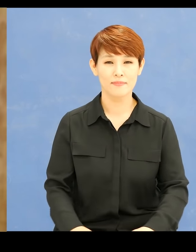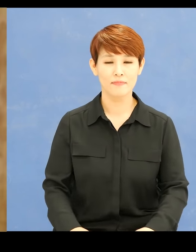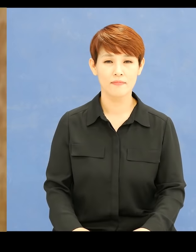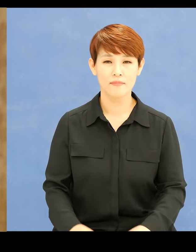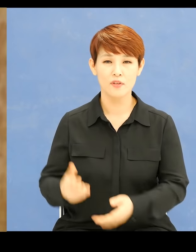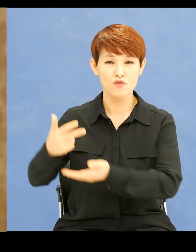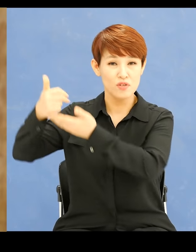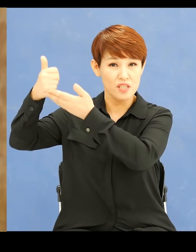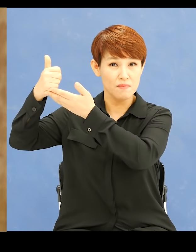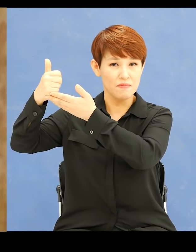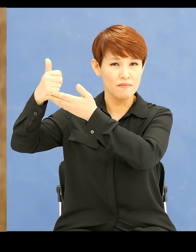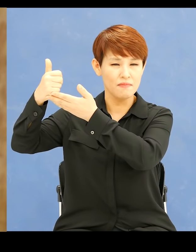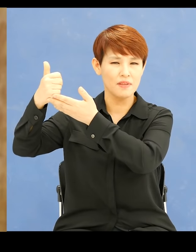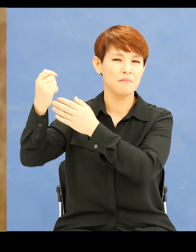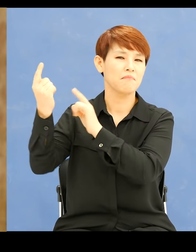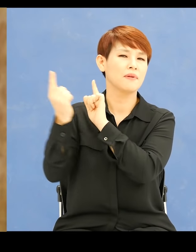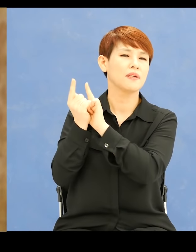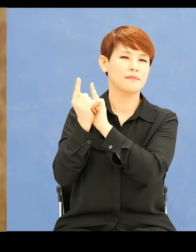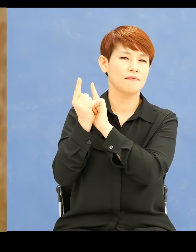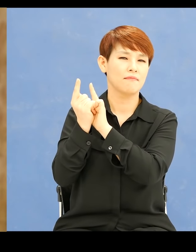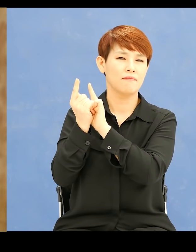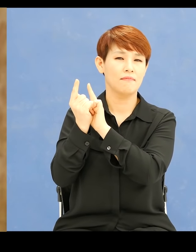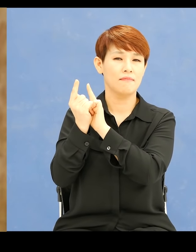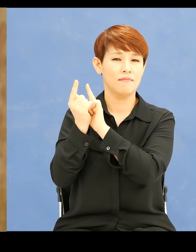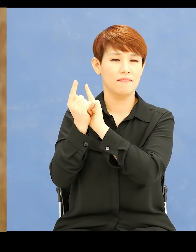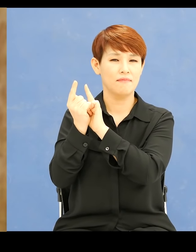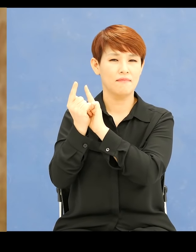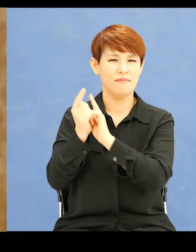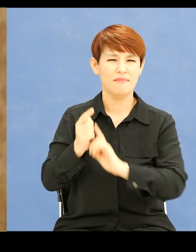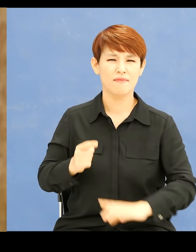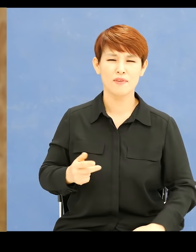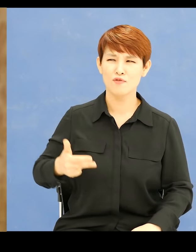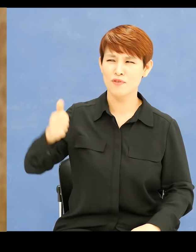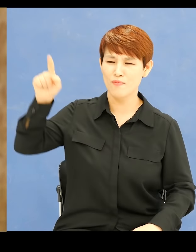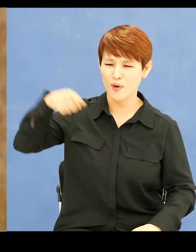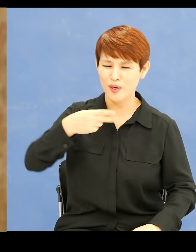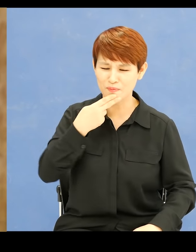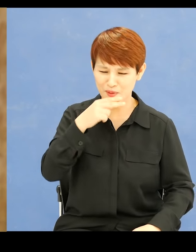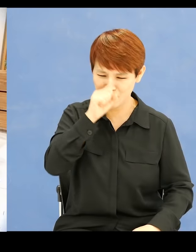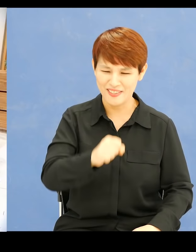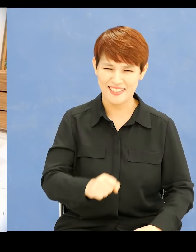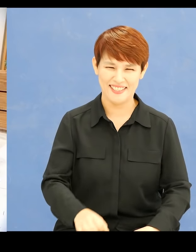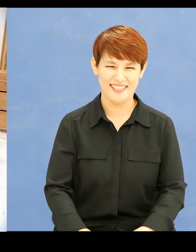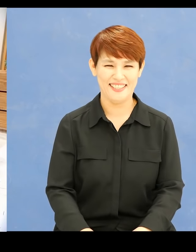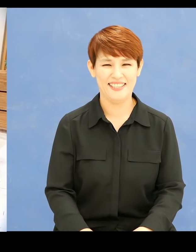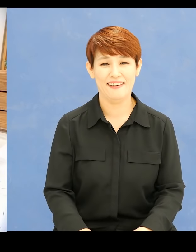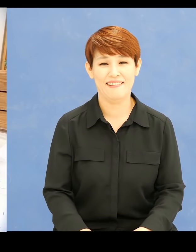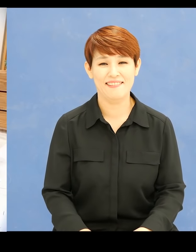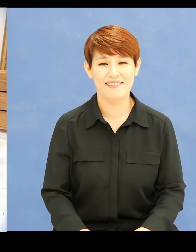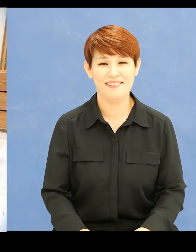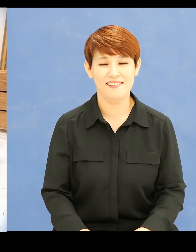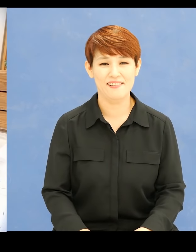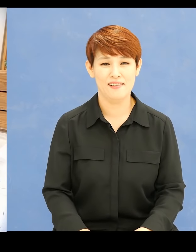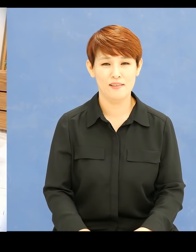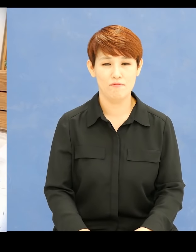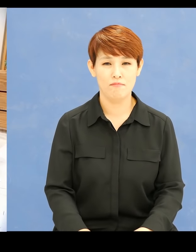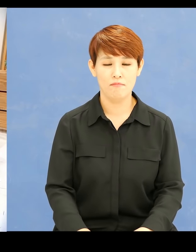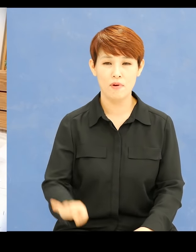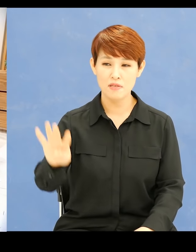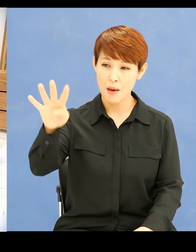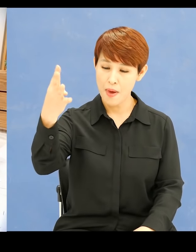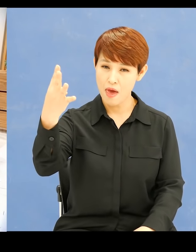근데 이제 주님이 또 거기 신방으로 오신 거예요. 예. 그럴 땐 주님이 개입을 안 해주셔야 되거든요. 이게 뭐가 아니, 또 저는 청빙 요청이